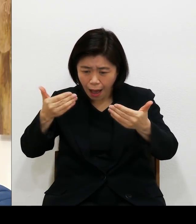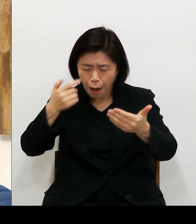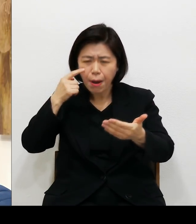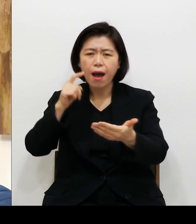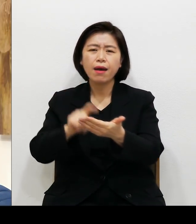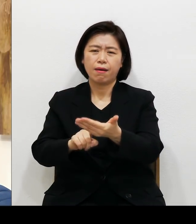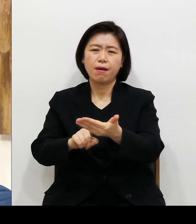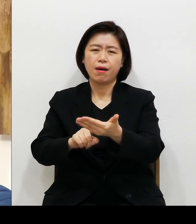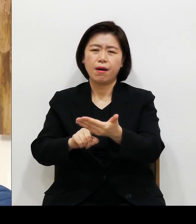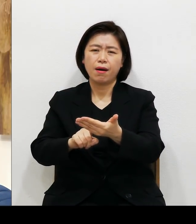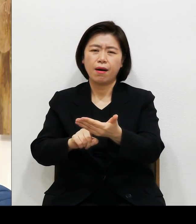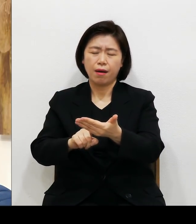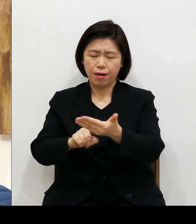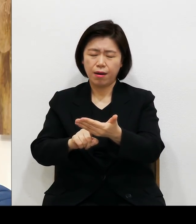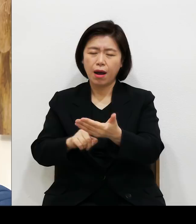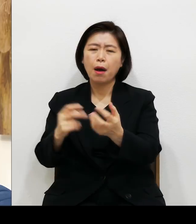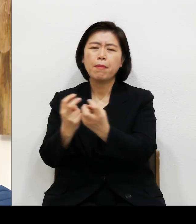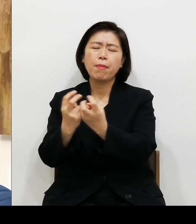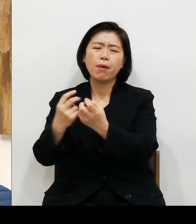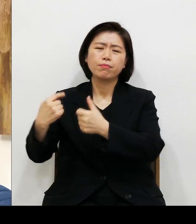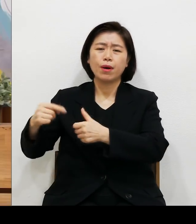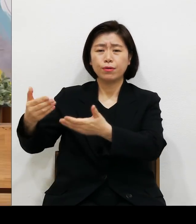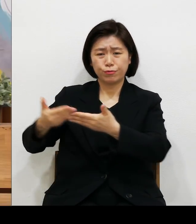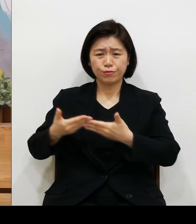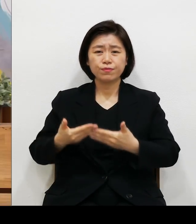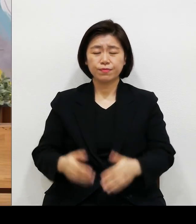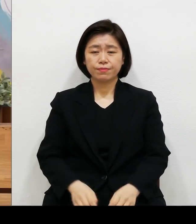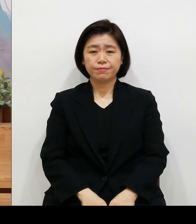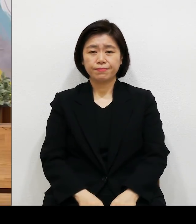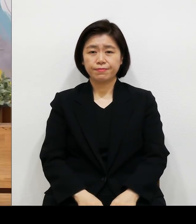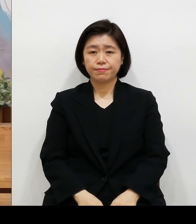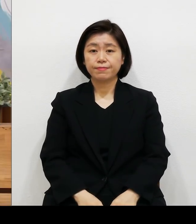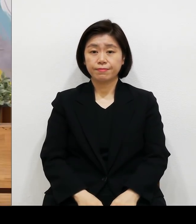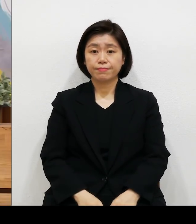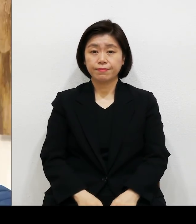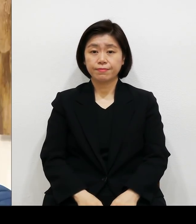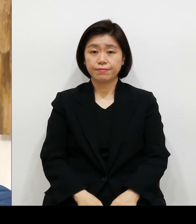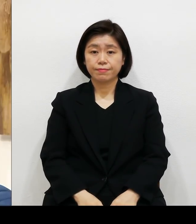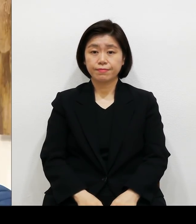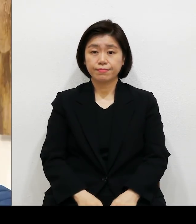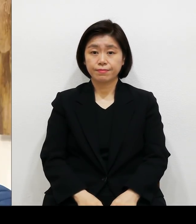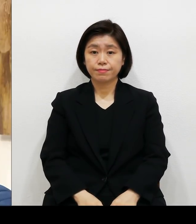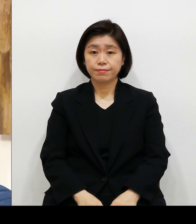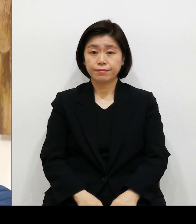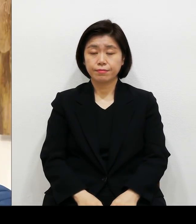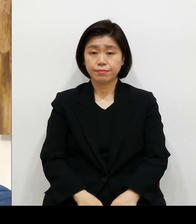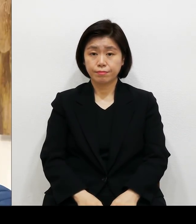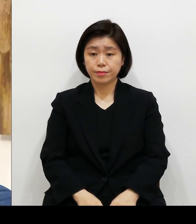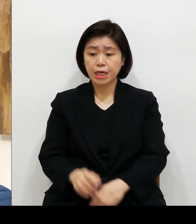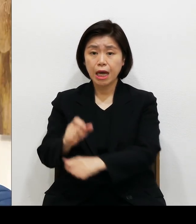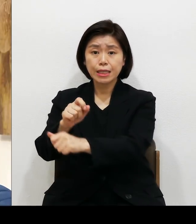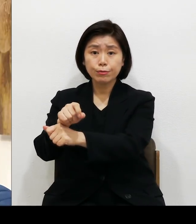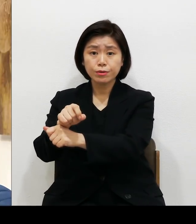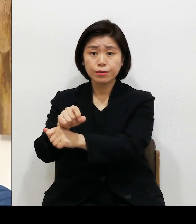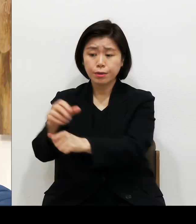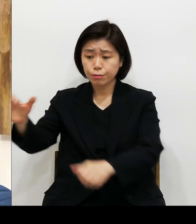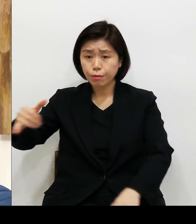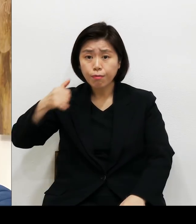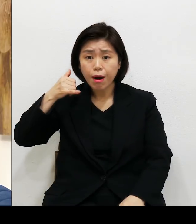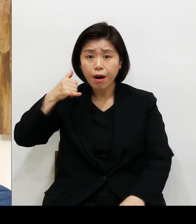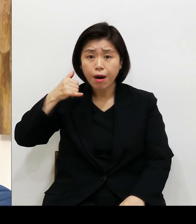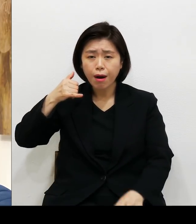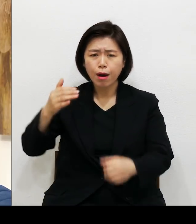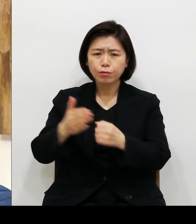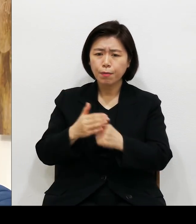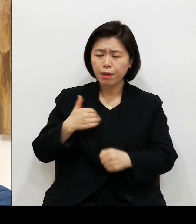예. 그래서 저한테 방법이 있다고 연락이 오셨던 거고. 근데 보통 그것도 일반 그렇게도 안 전화로 해주죠. 전화를 하시니까 난 또 예.